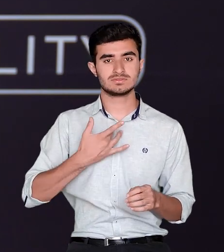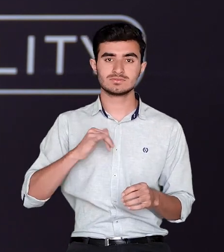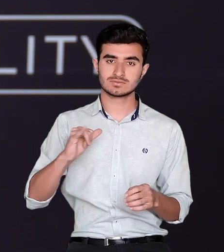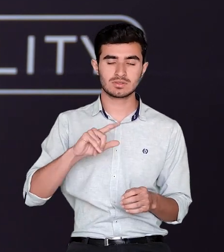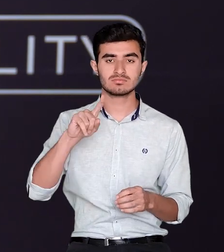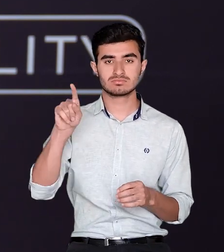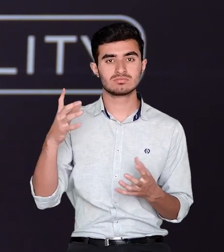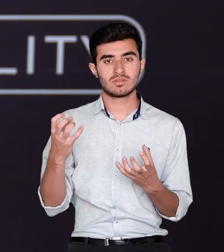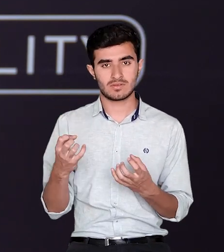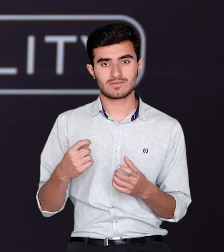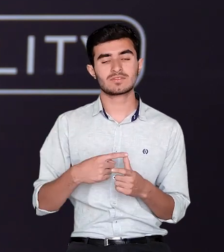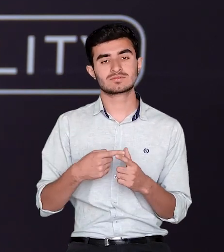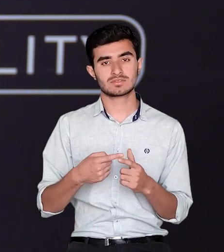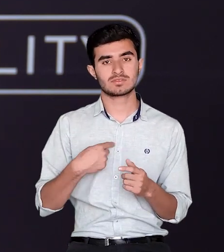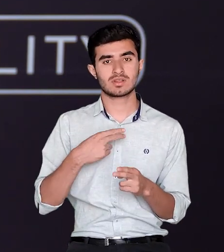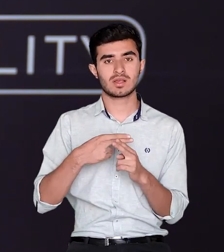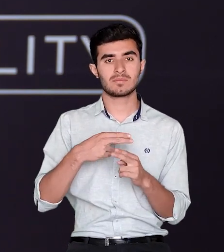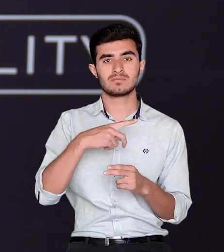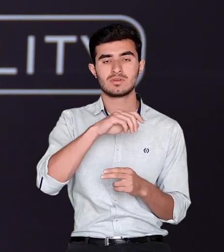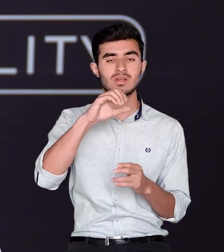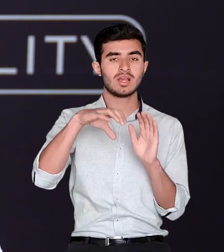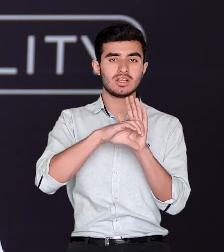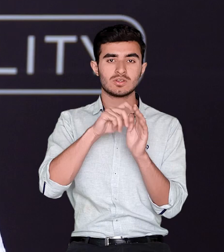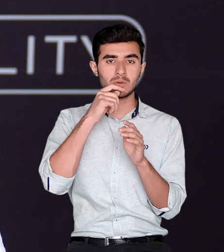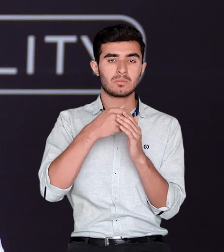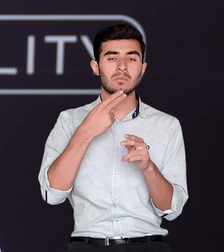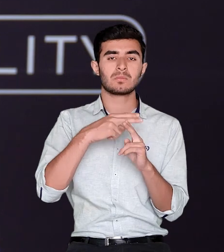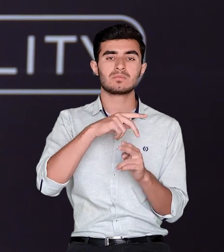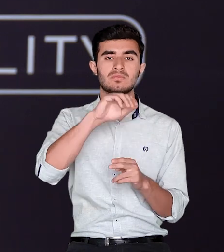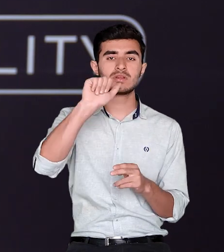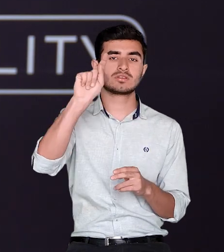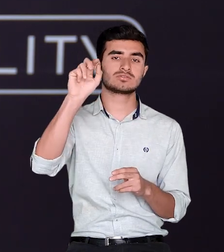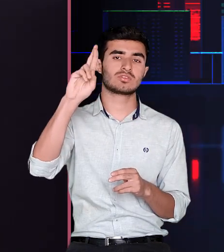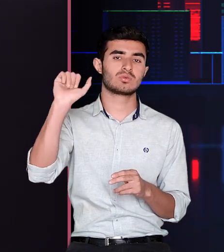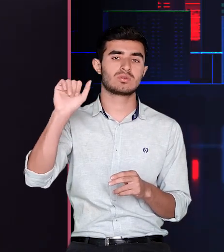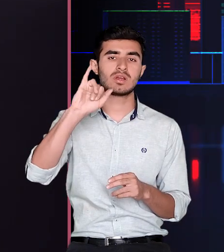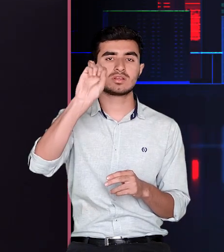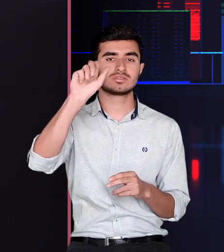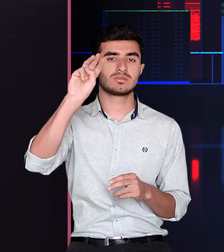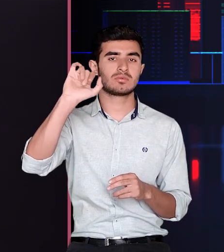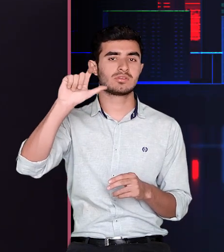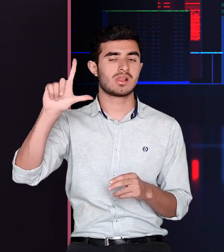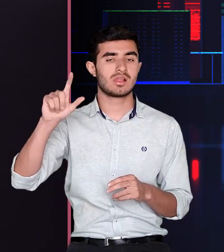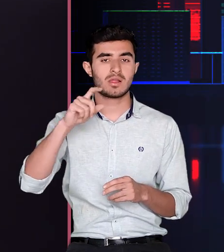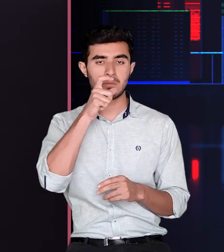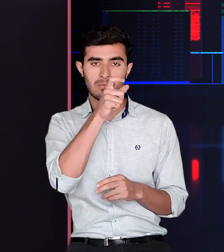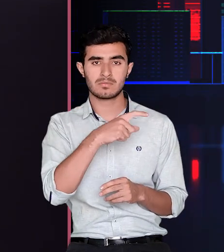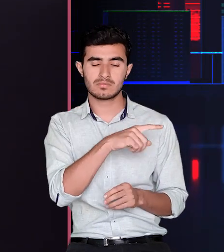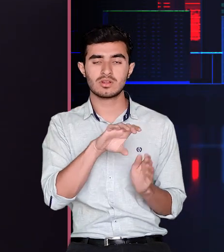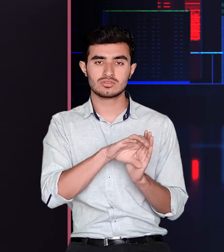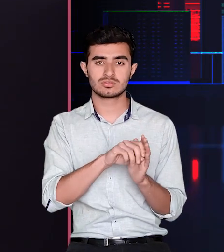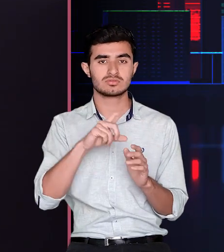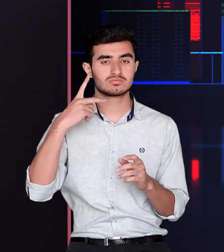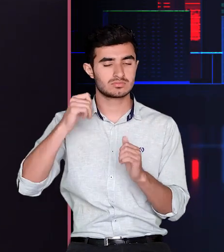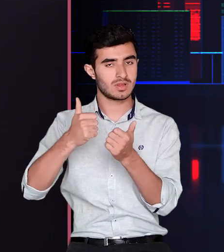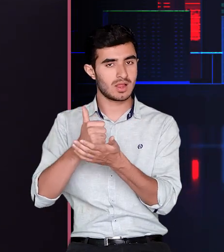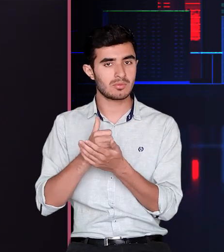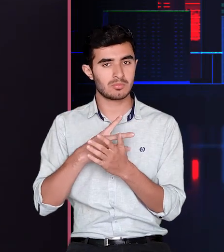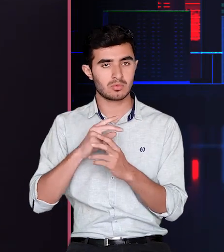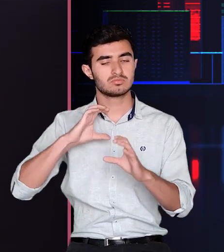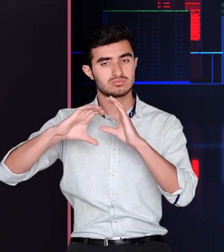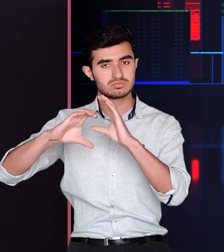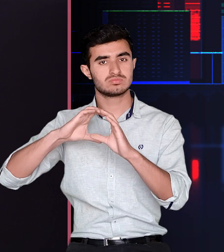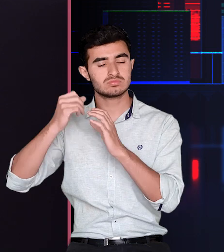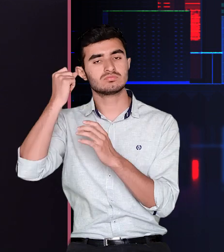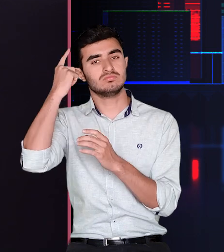मेक श्योर दैट के कुछ थिंग्स चेक आउट हो जाती हैं। जैसे कि लाहौर में वेदर बहुत बुरा होता है, तो आपने मेक श्योर करना है